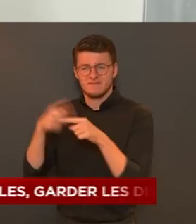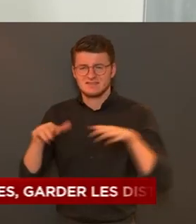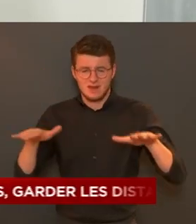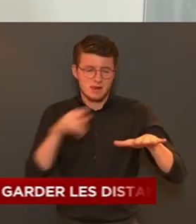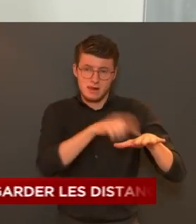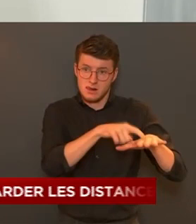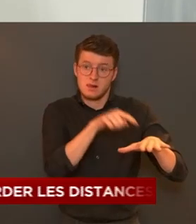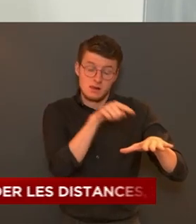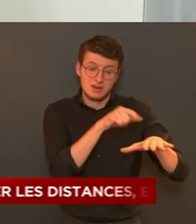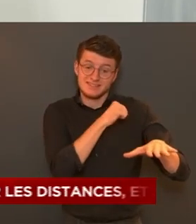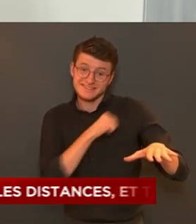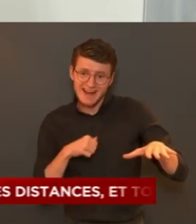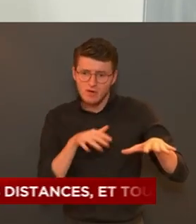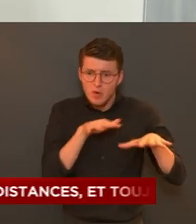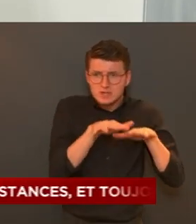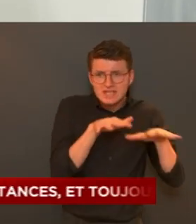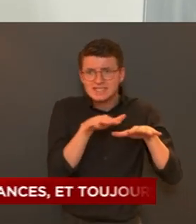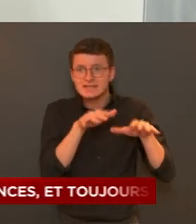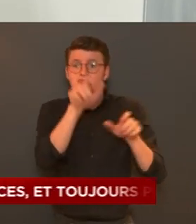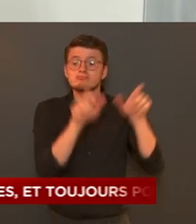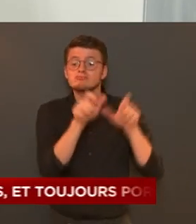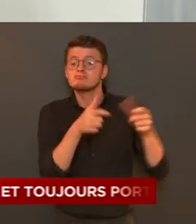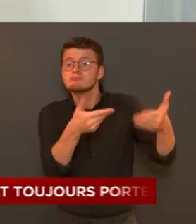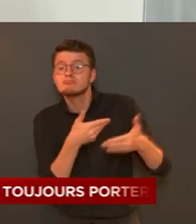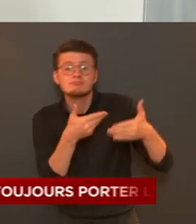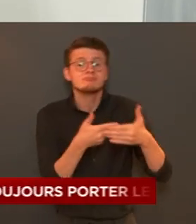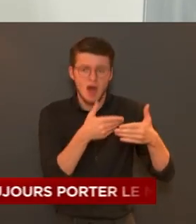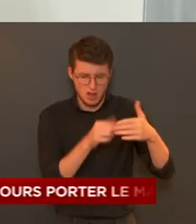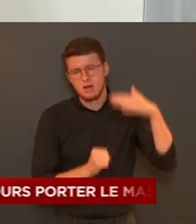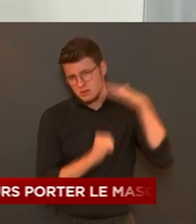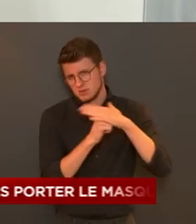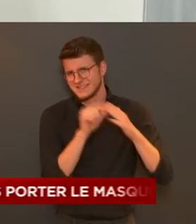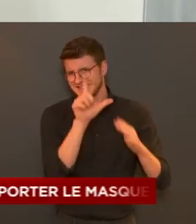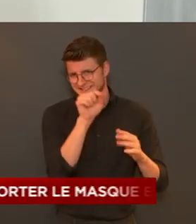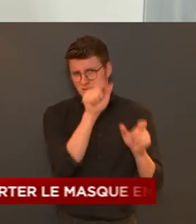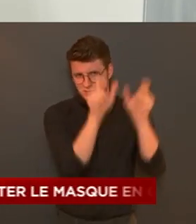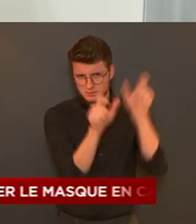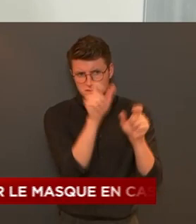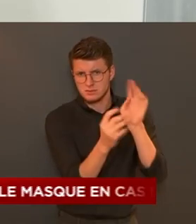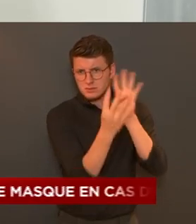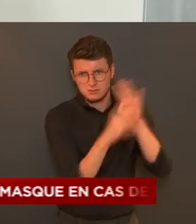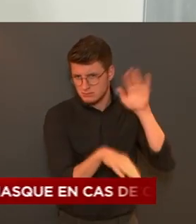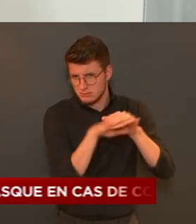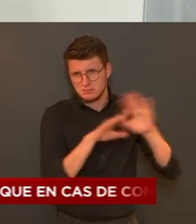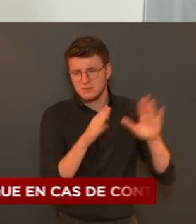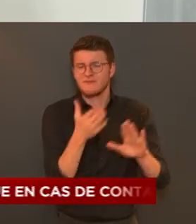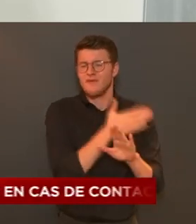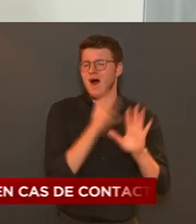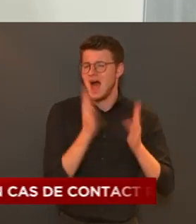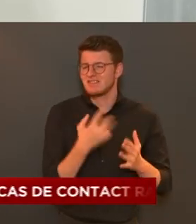organisez quelque chose vous-même, alors le nombre d'invités se limite à 10 personnes. 10 personnes, et je l'ai déjà dit,